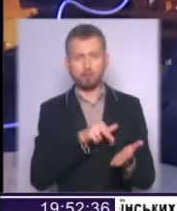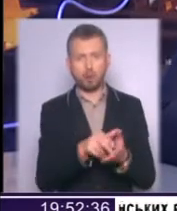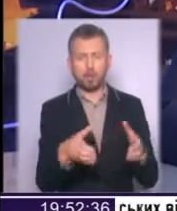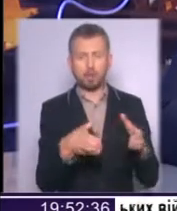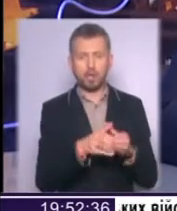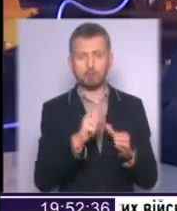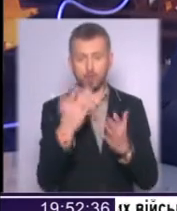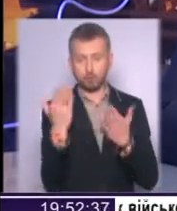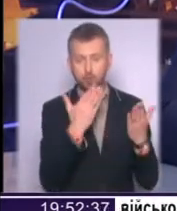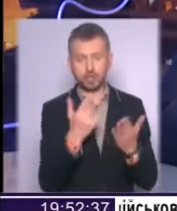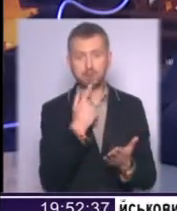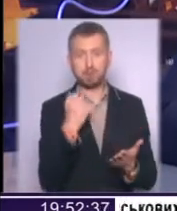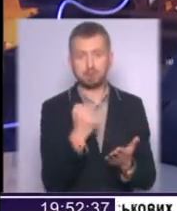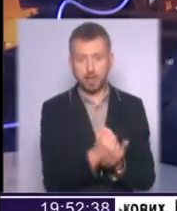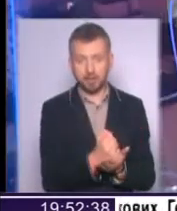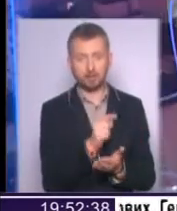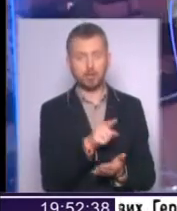читанні прийматися. Вони повинні бути